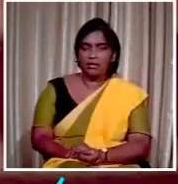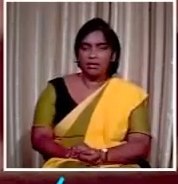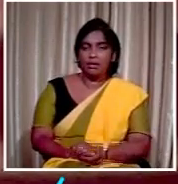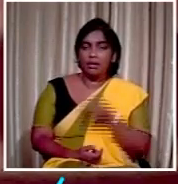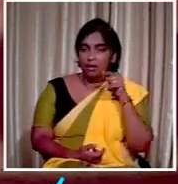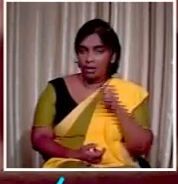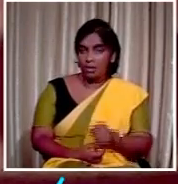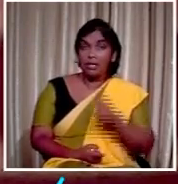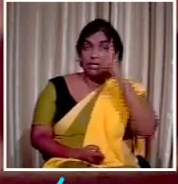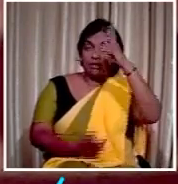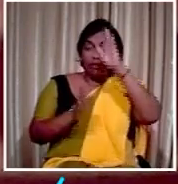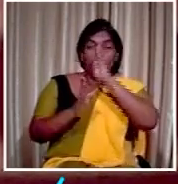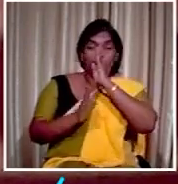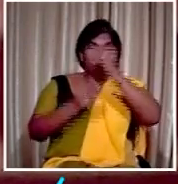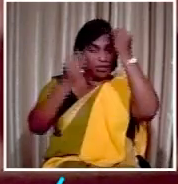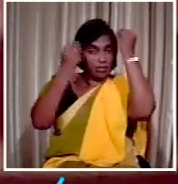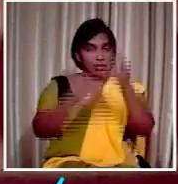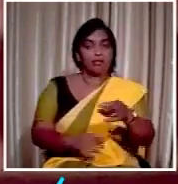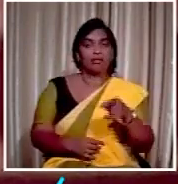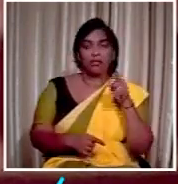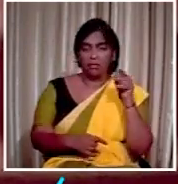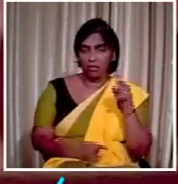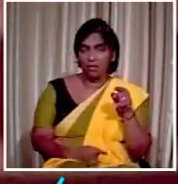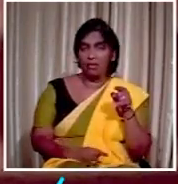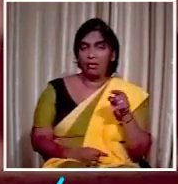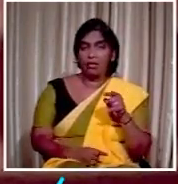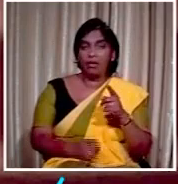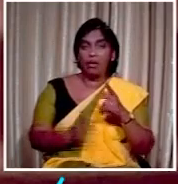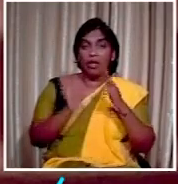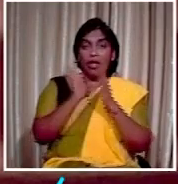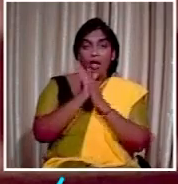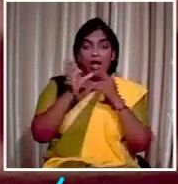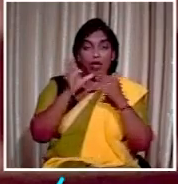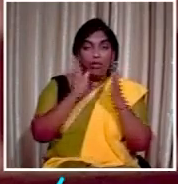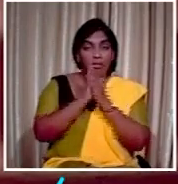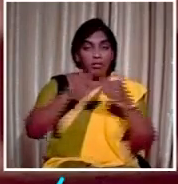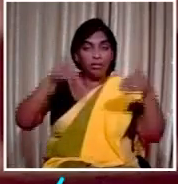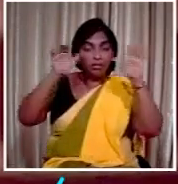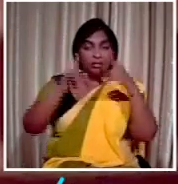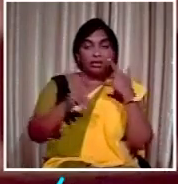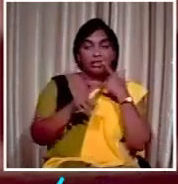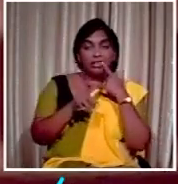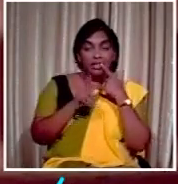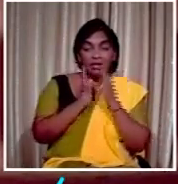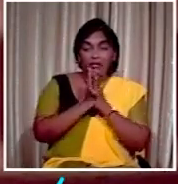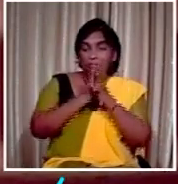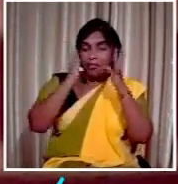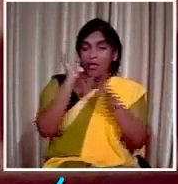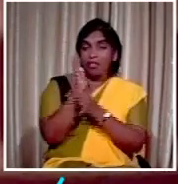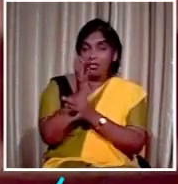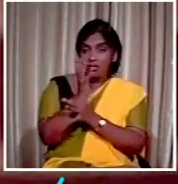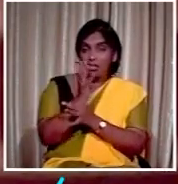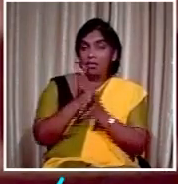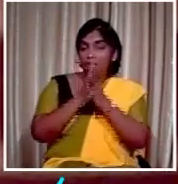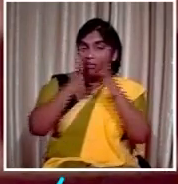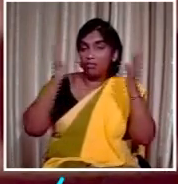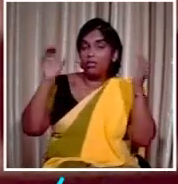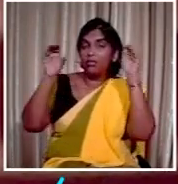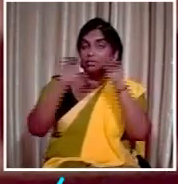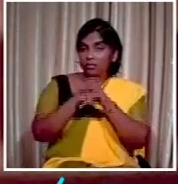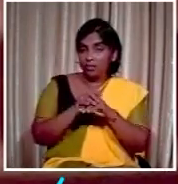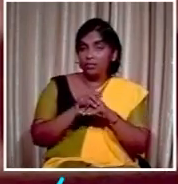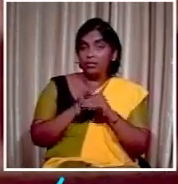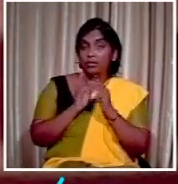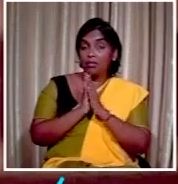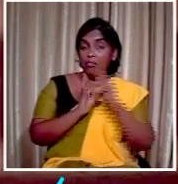මේ සාපේ මතක තියාගන්න රුවන්වැලි සෑය කියන්නේ දන්ත ධාතුන් වැඩිම ප්‍රමාණයක් තියෙන ස්ථානයේ තමයි